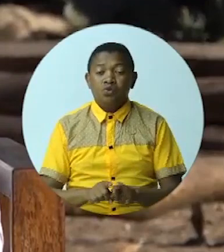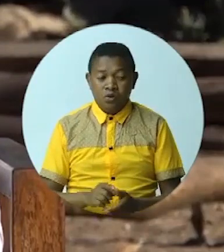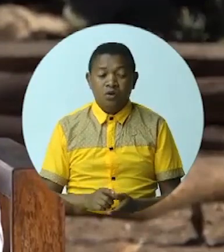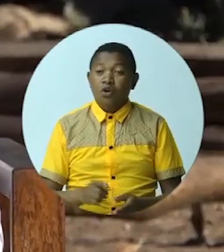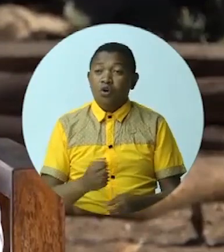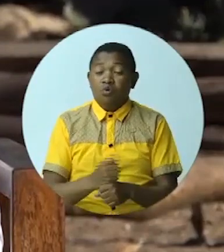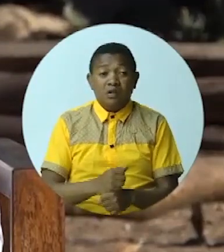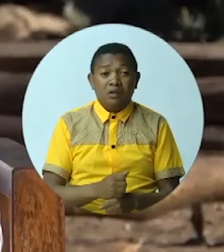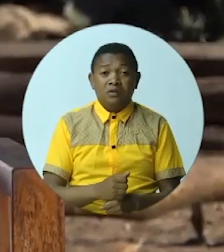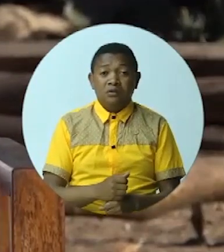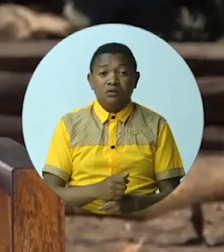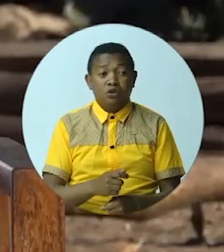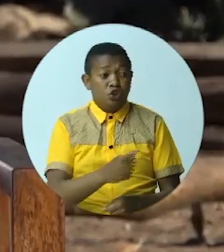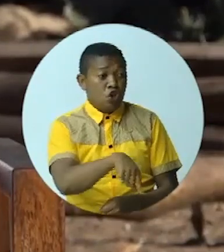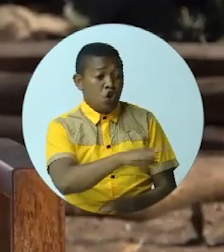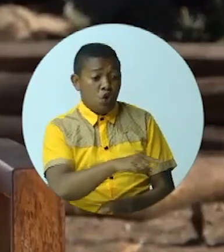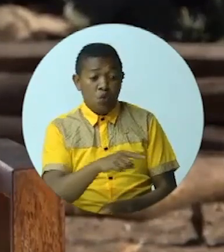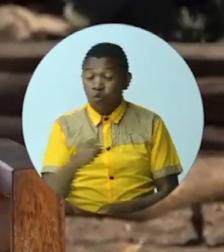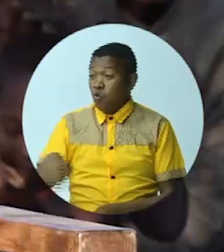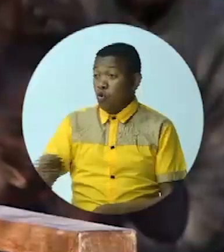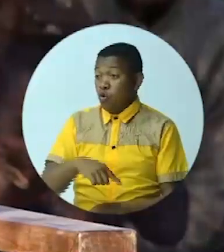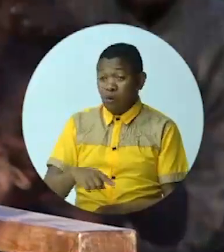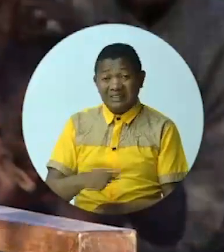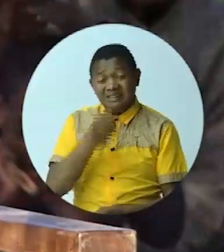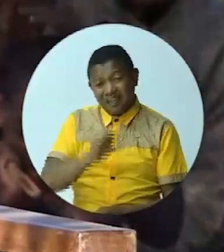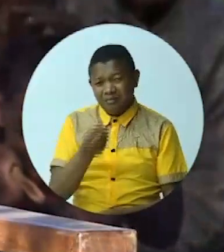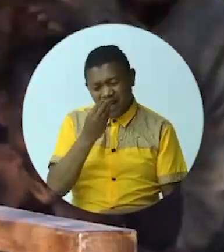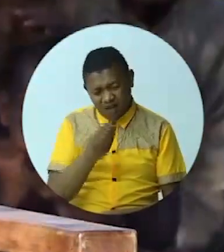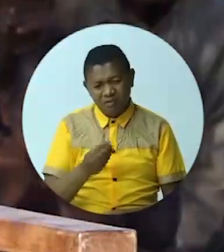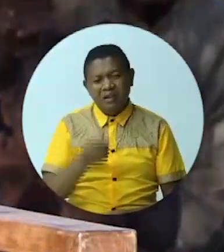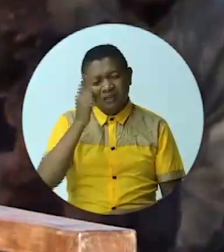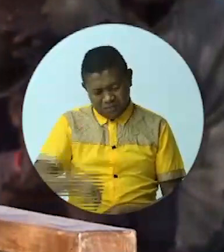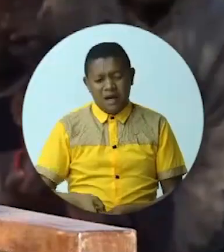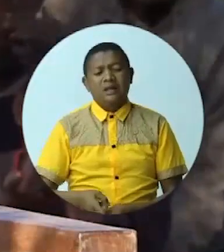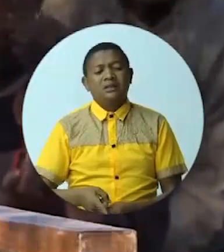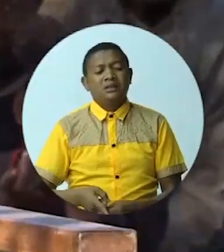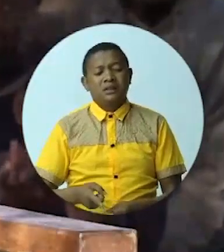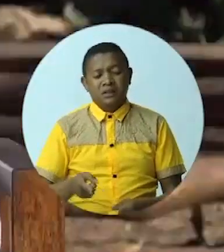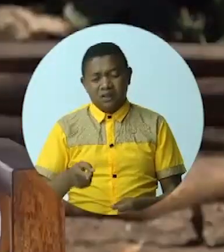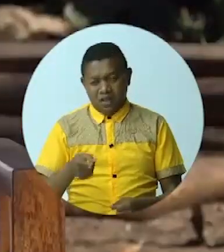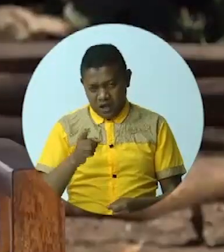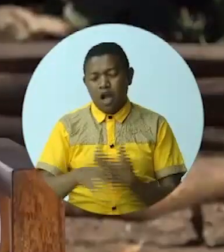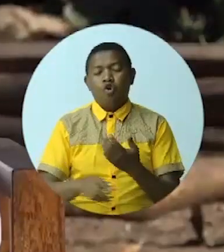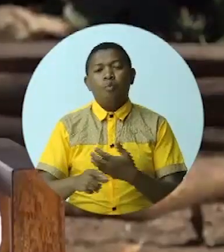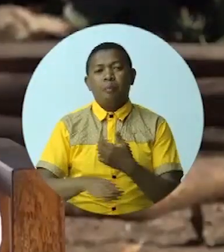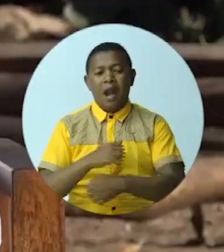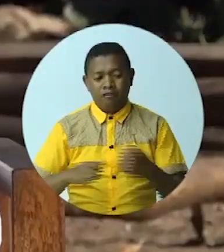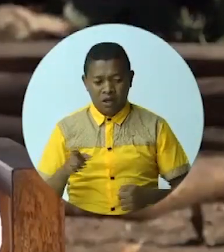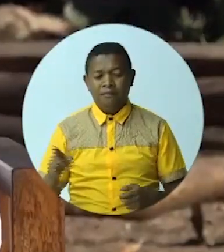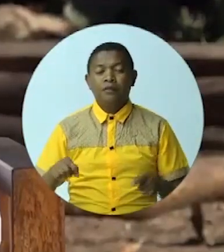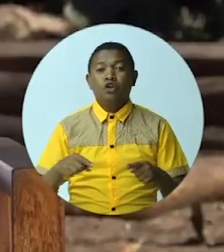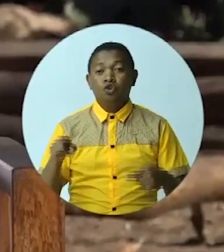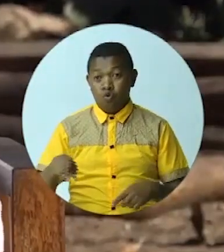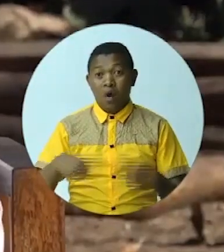ireo mosary a dia mila apetrantsika sy ataontsika eto atsimo ihany. Zay no natonga anazy zany nametraka amin'ny